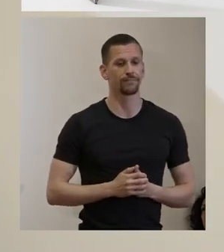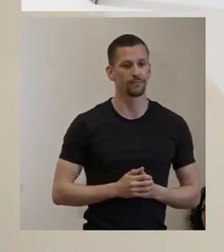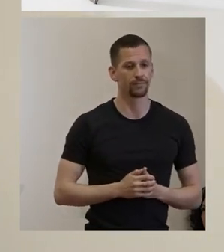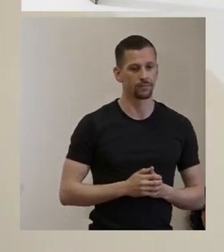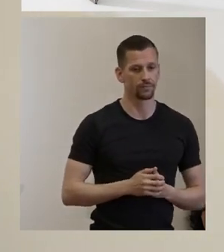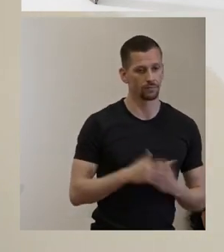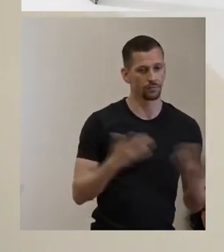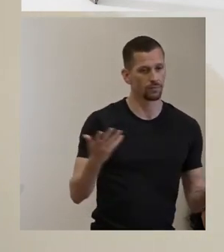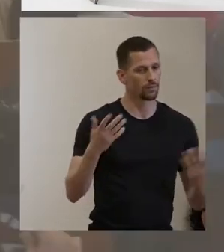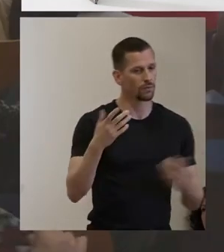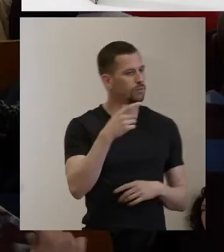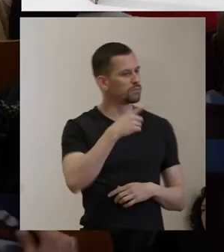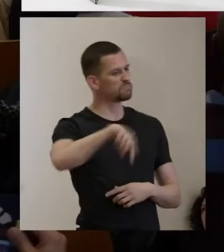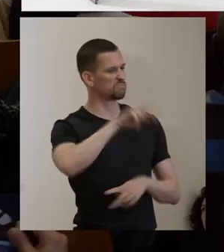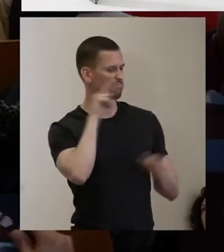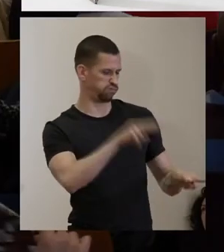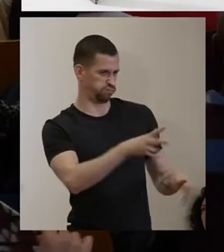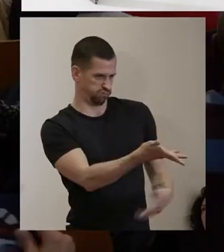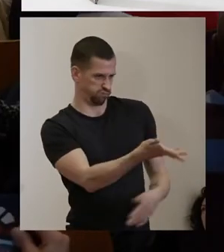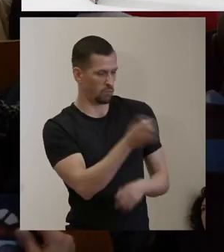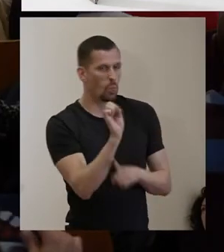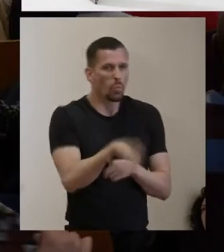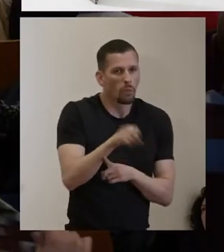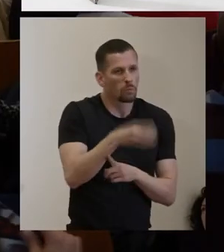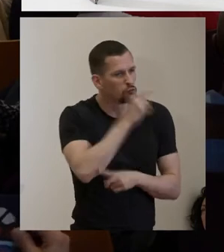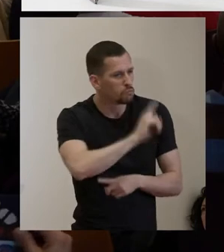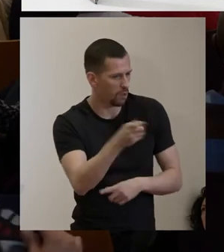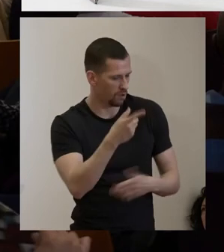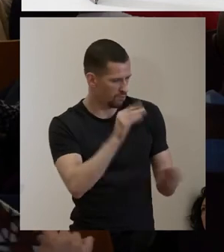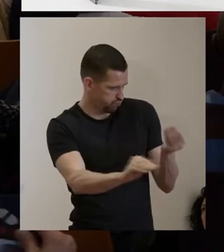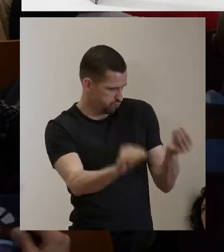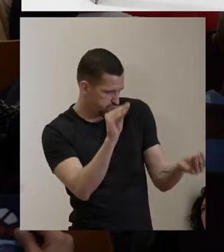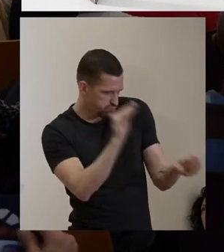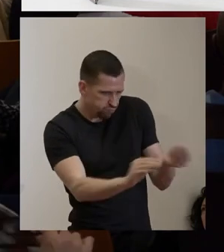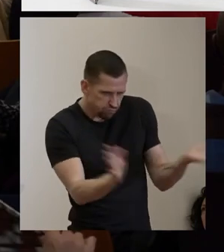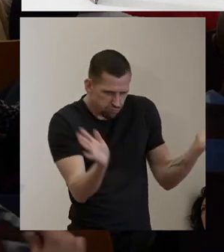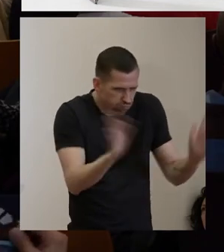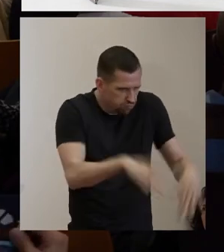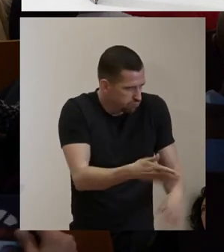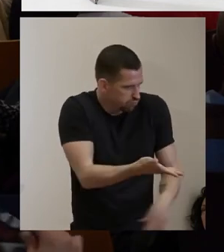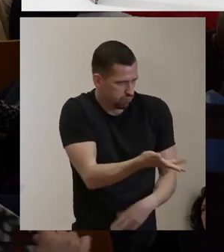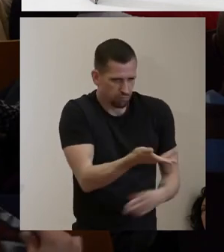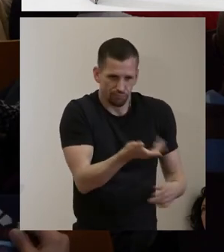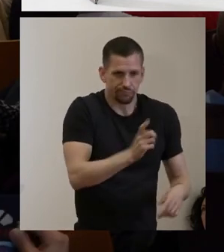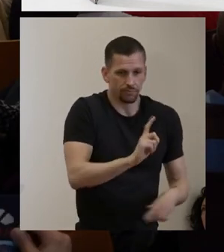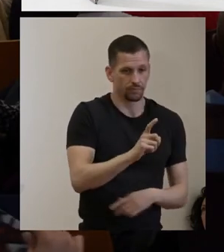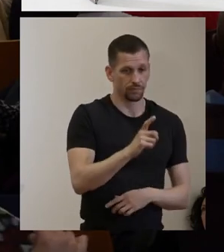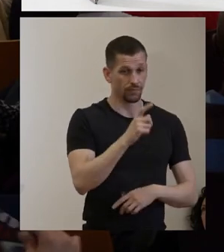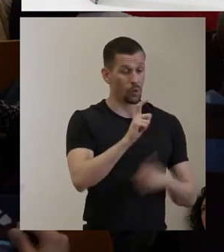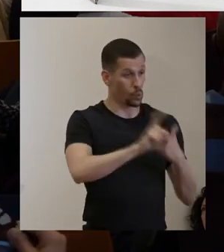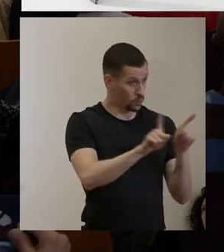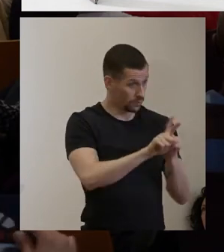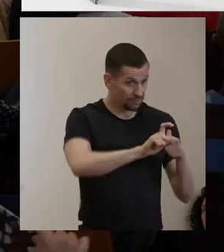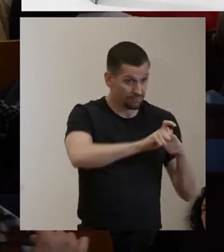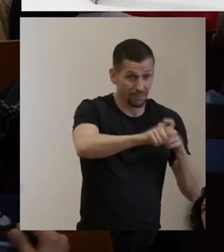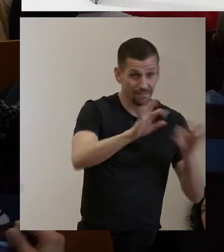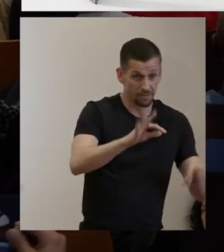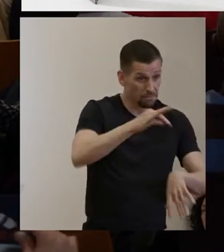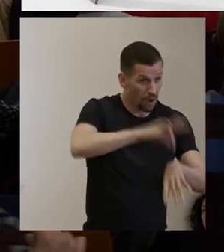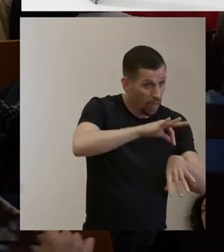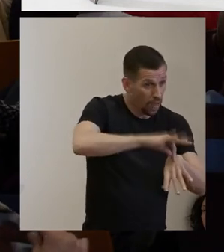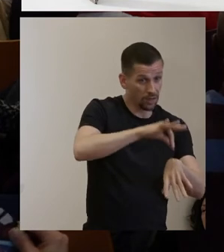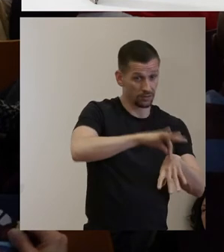équipages négriers. Pour d'autres, déjà affaiblis par leurs conditions de détention et profondément malades, s'alimenter était tout simplement au-dessus de